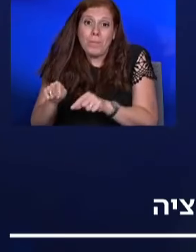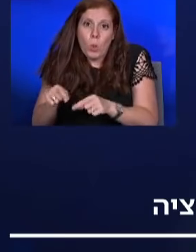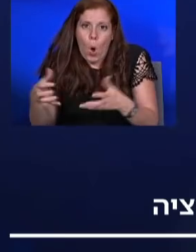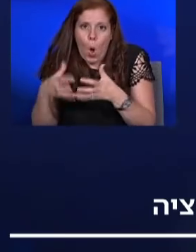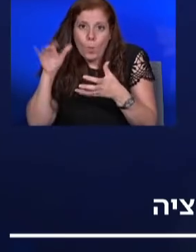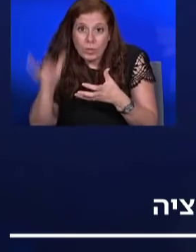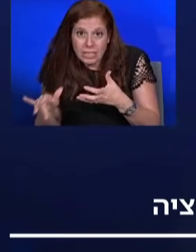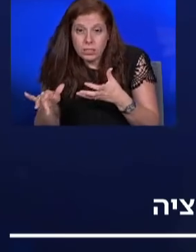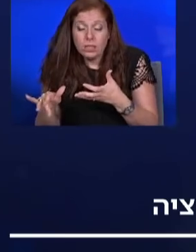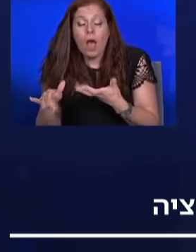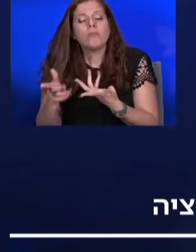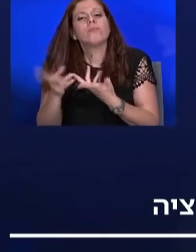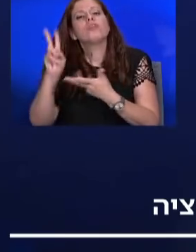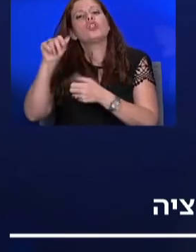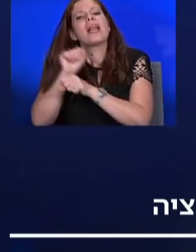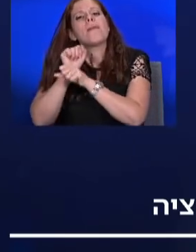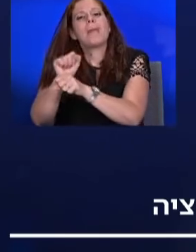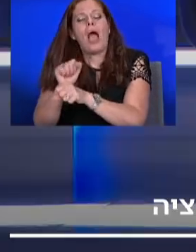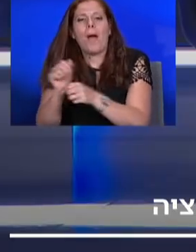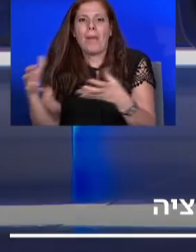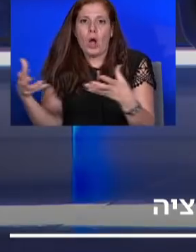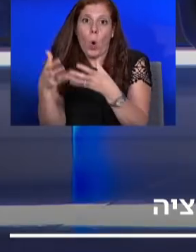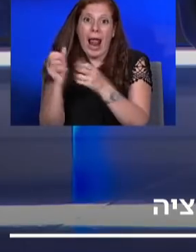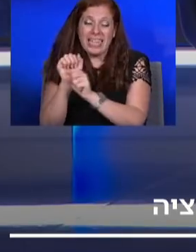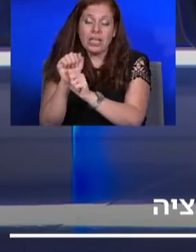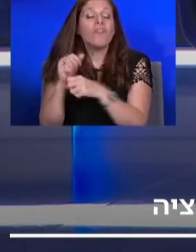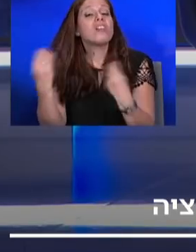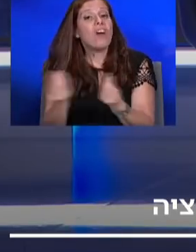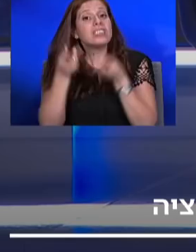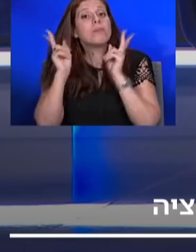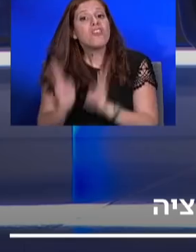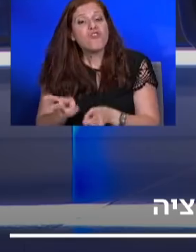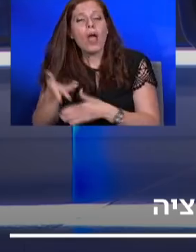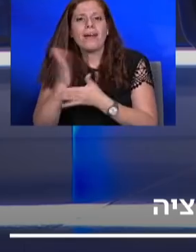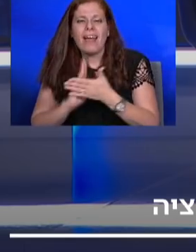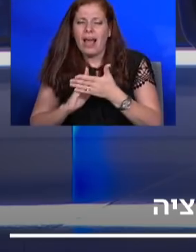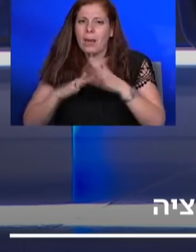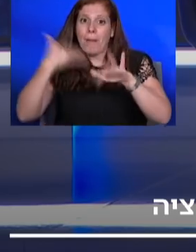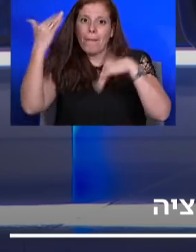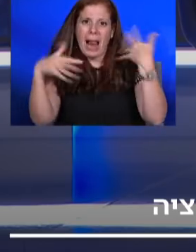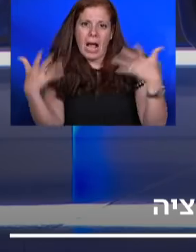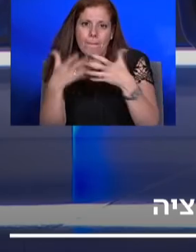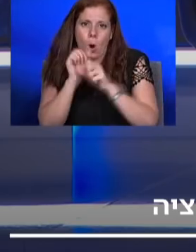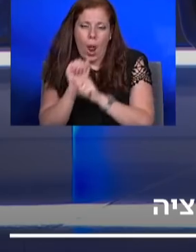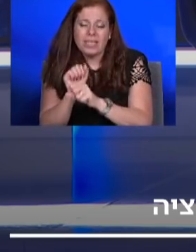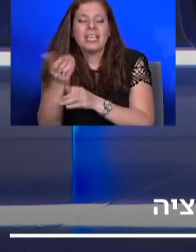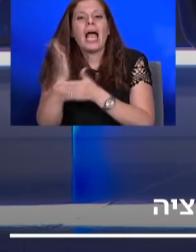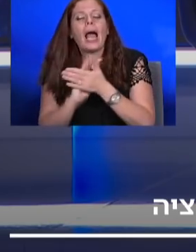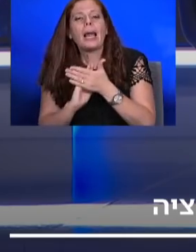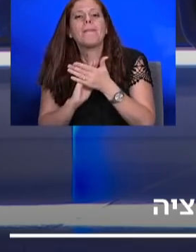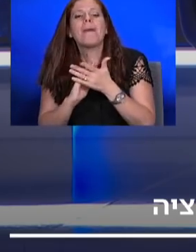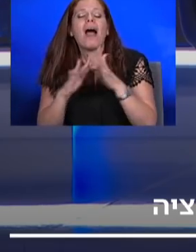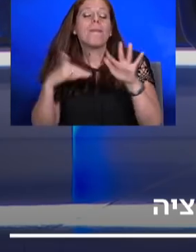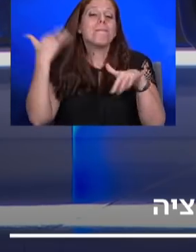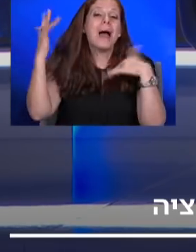בתוך הקואליציה, והדבר הזה מתאפשר כחלק מהרעש בתוך הקואליציה, כחלק מחוסר, מהכאוס הזה בתוך הקואליציה,